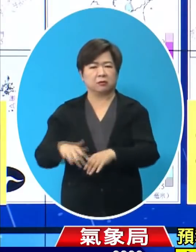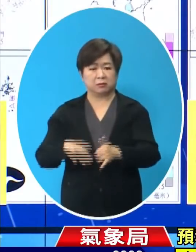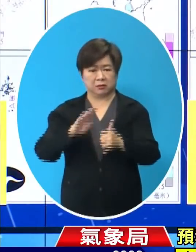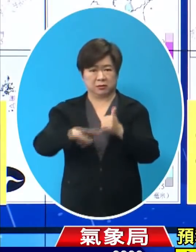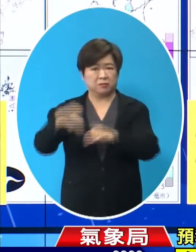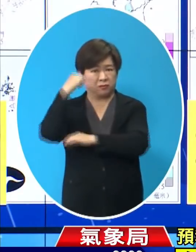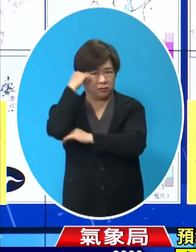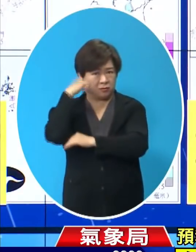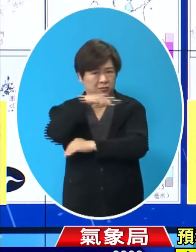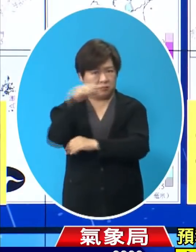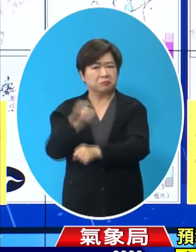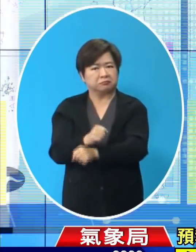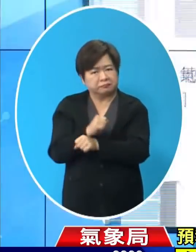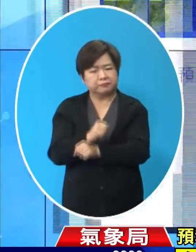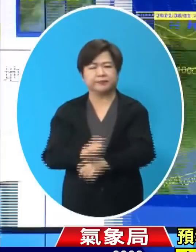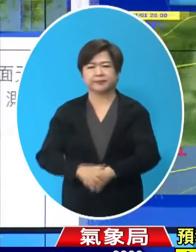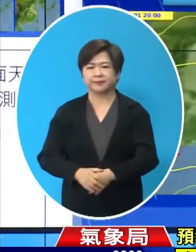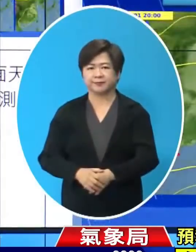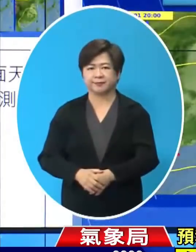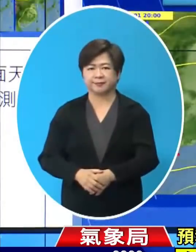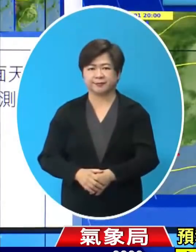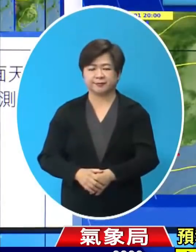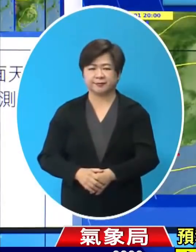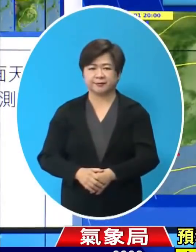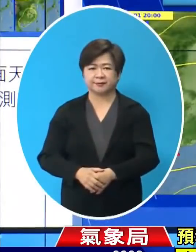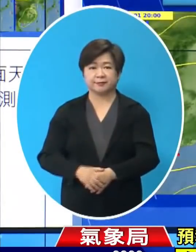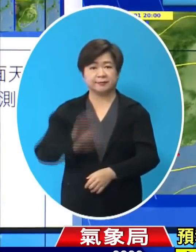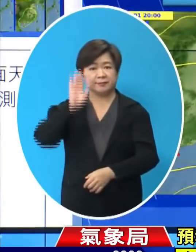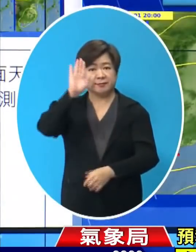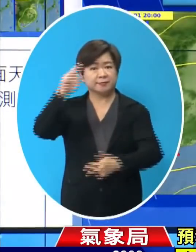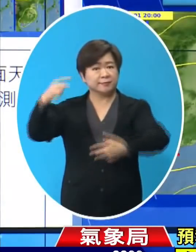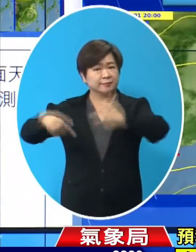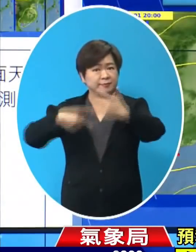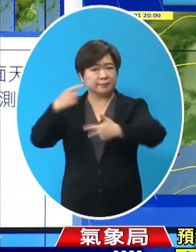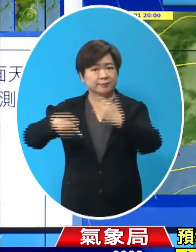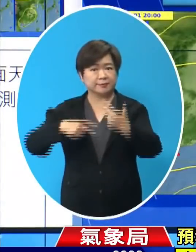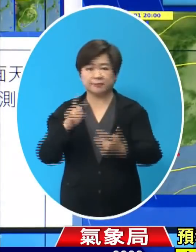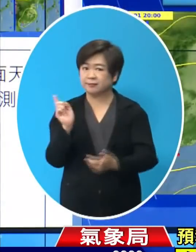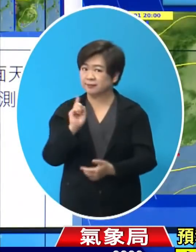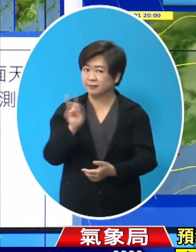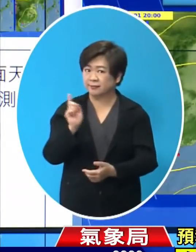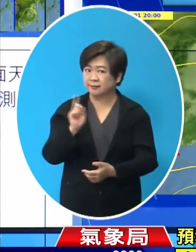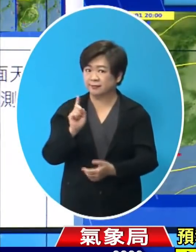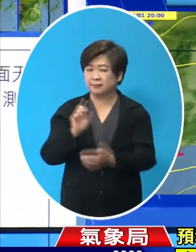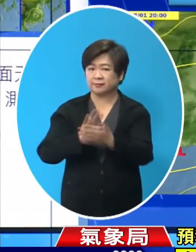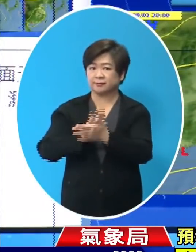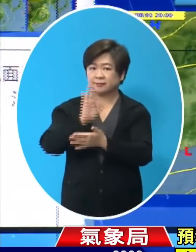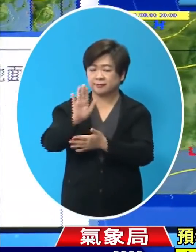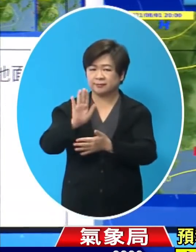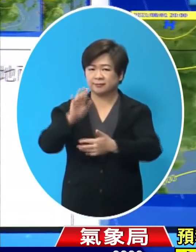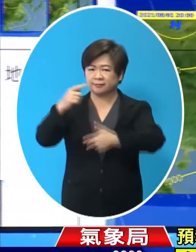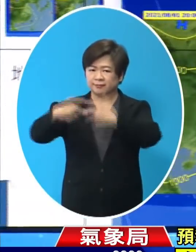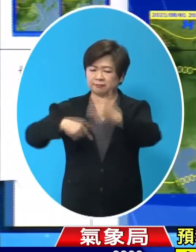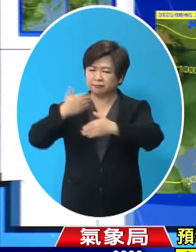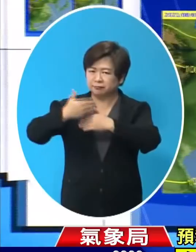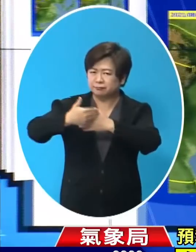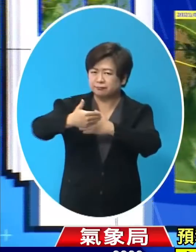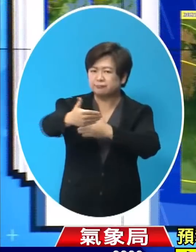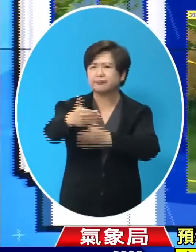友要特别留意。而从未来一周的天气预报图上面，我们来看到未来一周降雨的状况